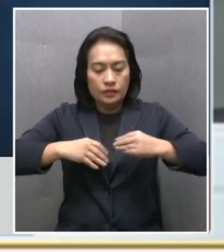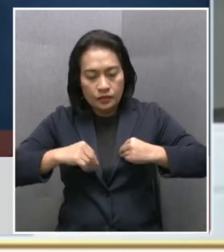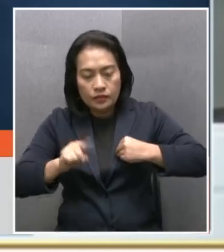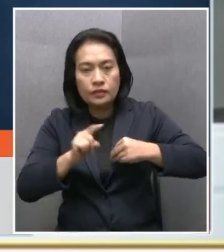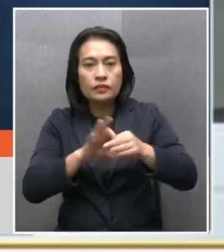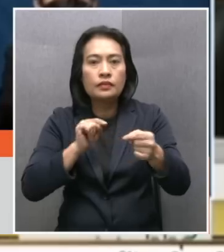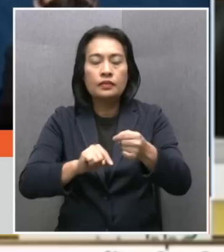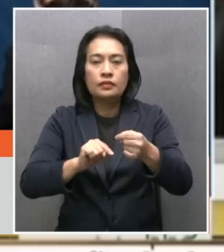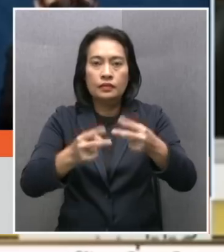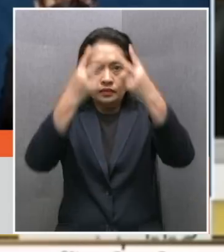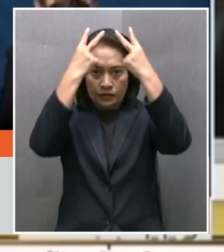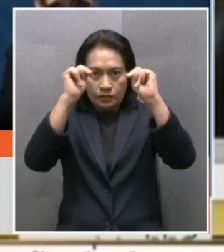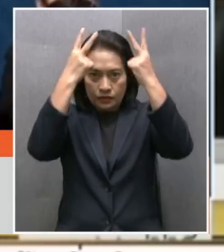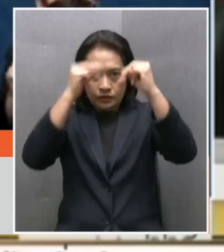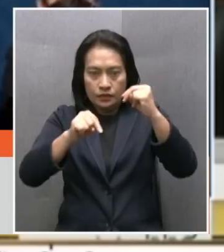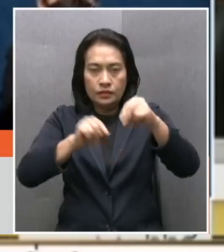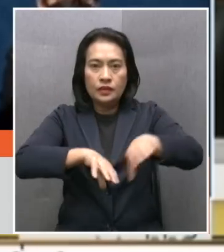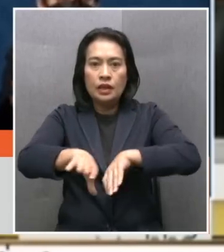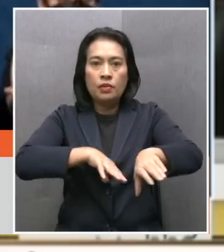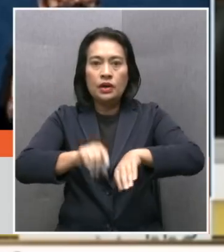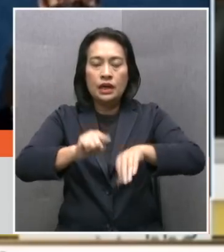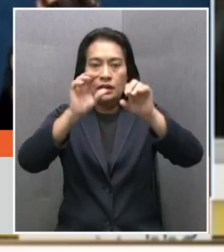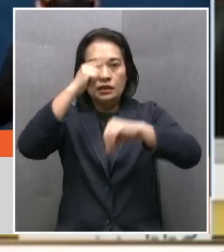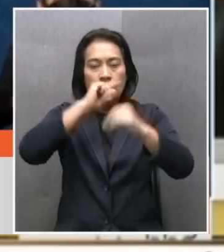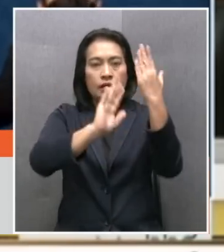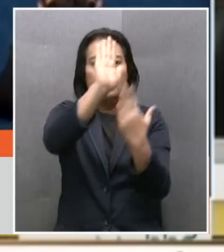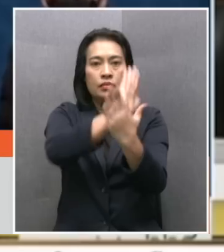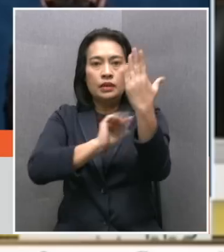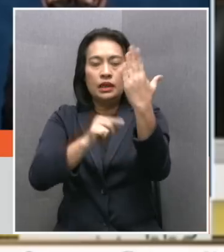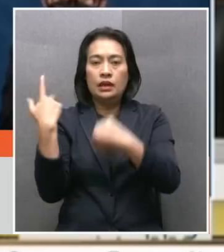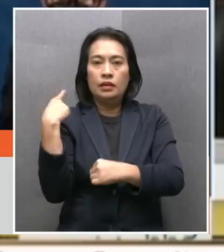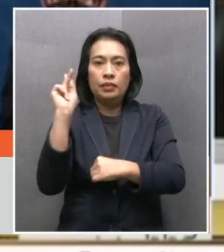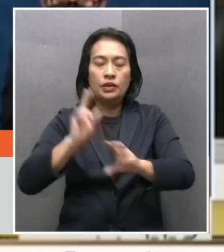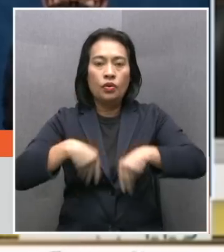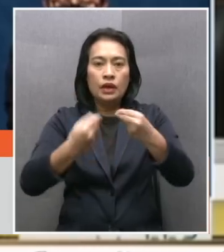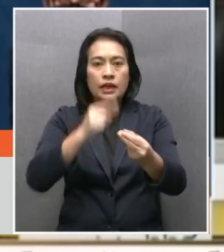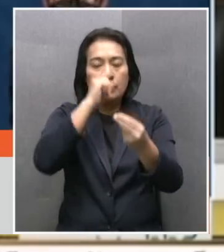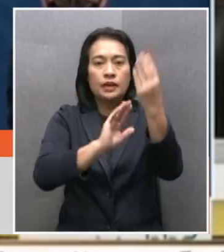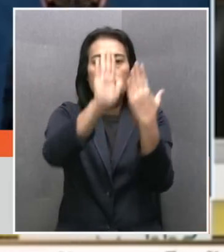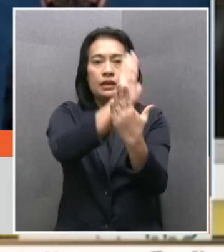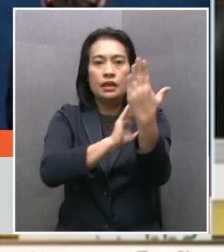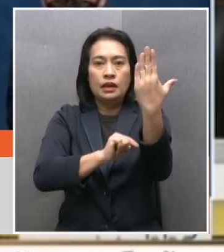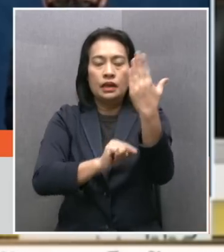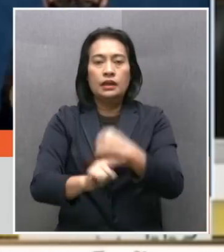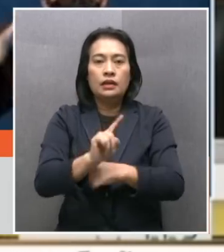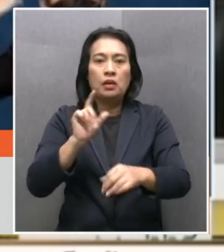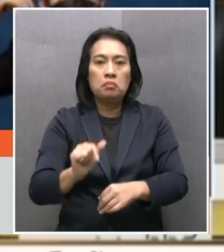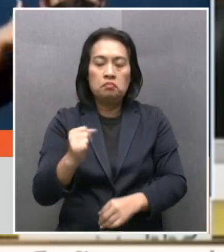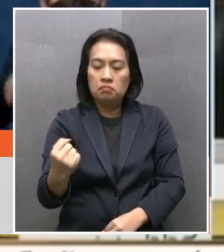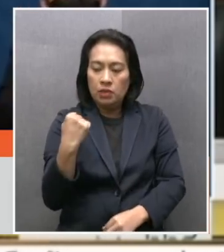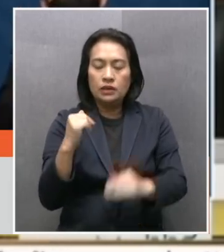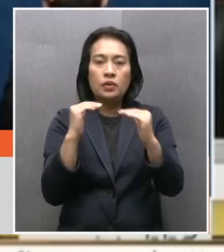รัฐมนตรีที่สามารถบริหารราชการแผ่นดินให้เกิดประโยชน์ต่อประเทศชาติและมีความมั่นคงในระบอบ